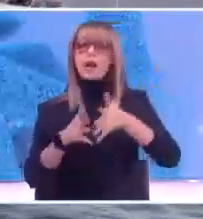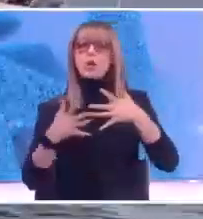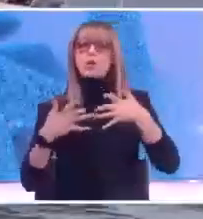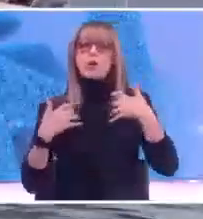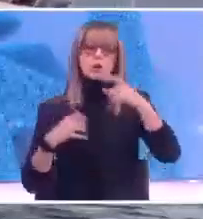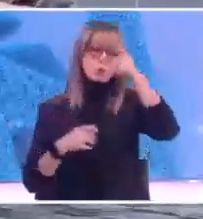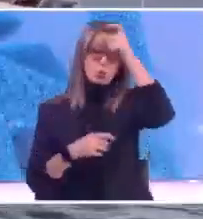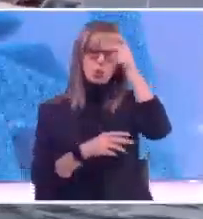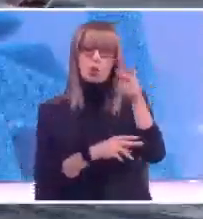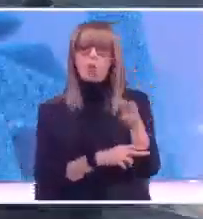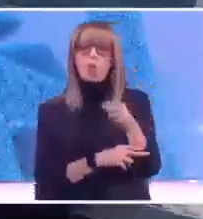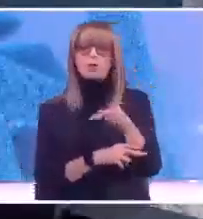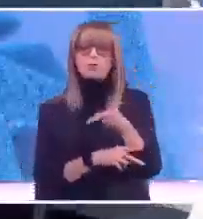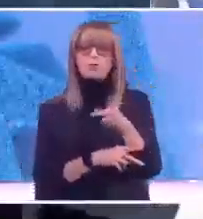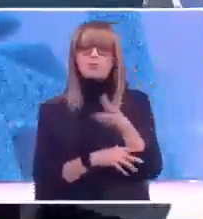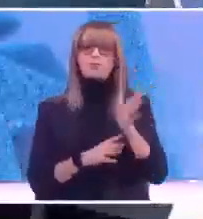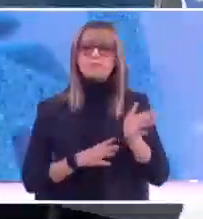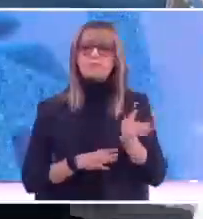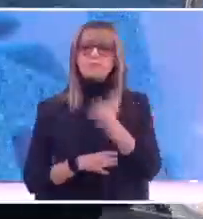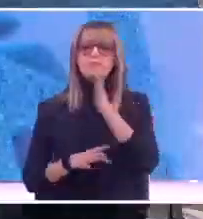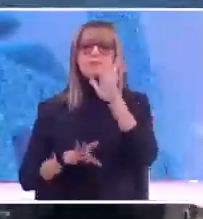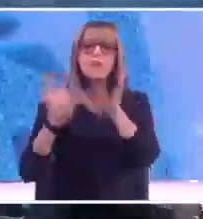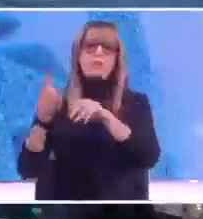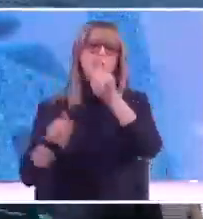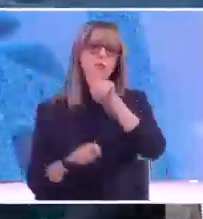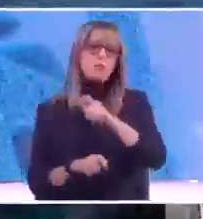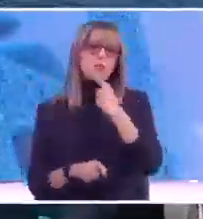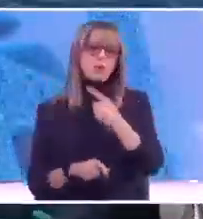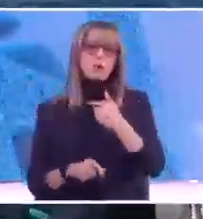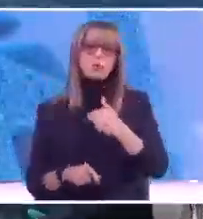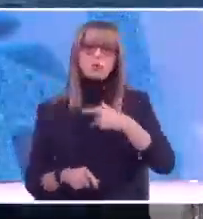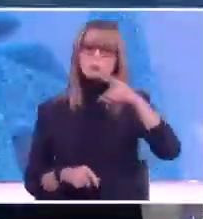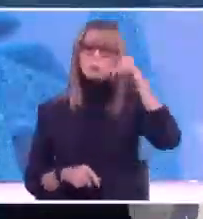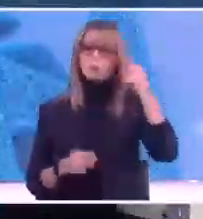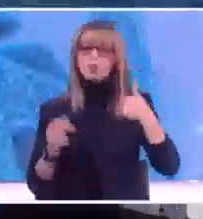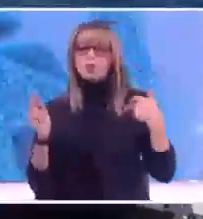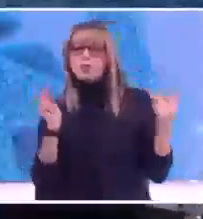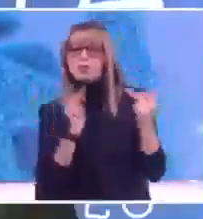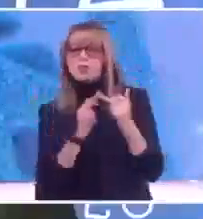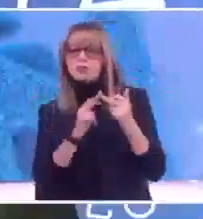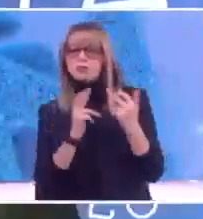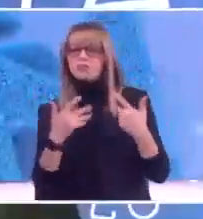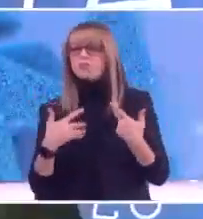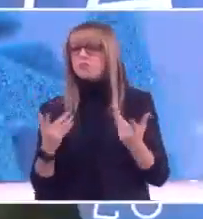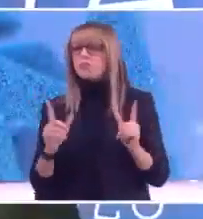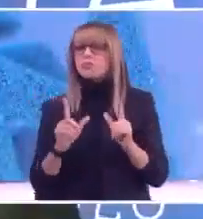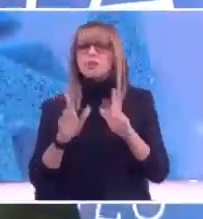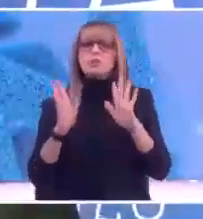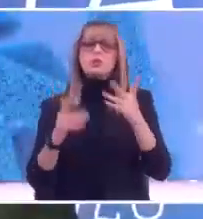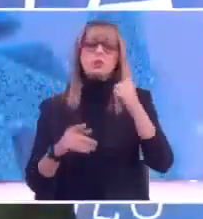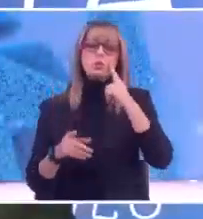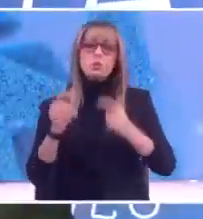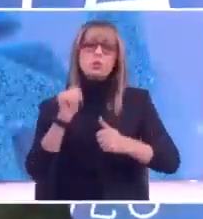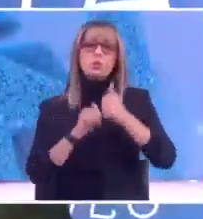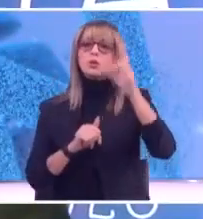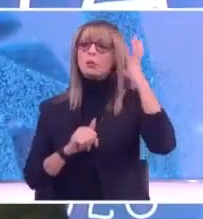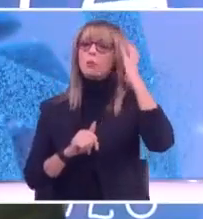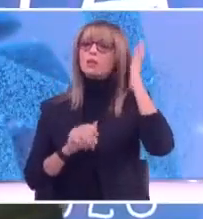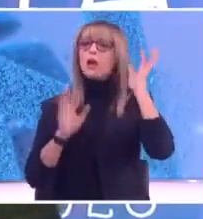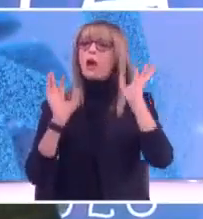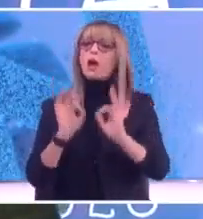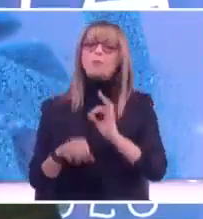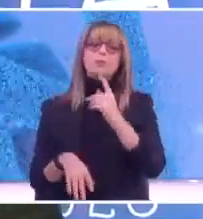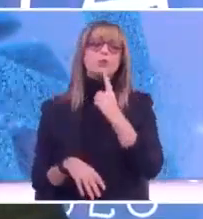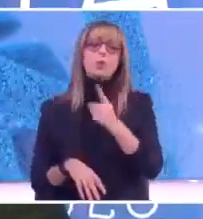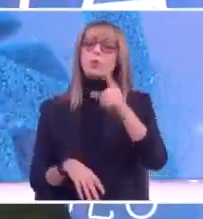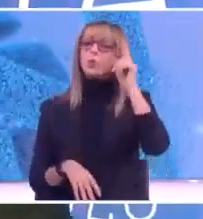Türk balıkçılarını taciz etmesi de soruldu. Bizim Yunanistan'la kavga etmek diye bir gündemimiz yok. Sayın Cumhurbaşkanımızın baştan beri verdiği mesaj